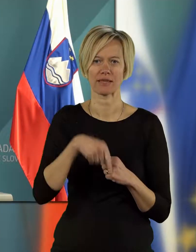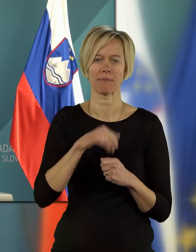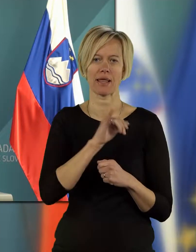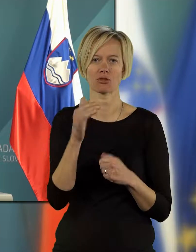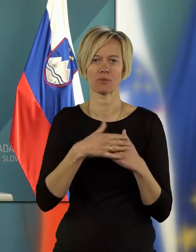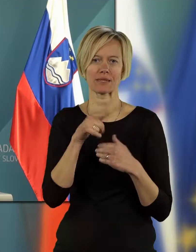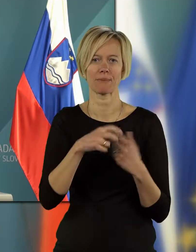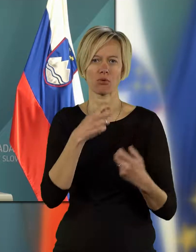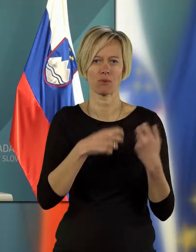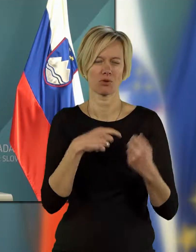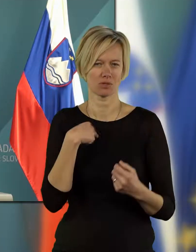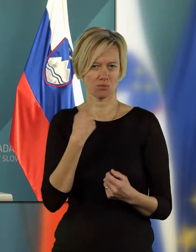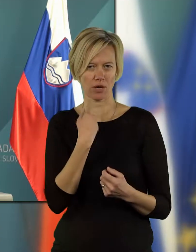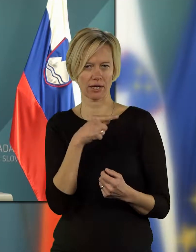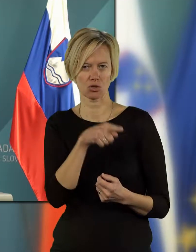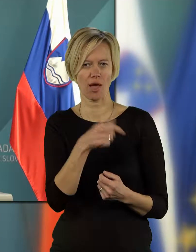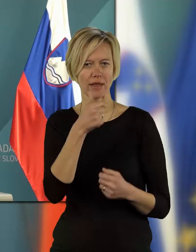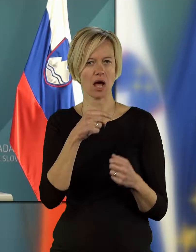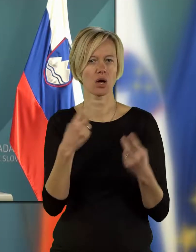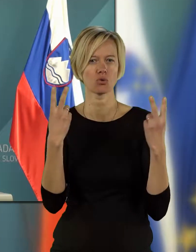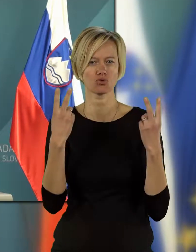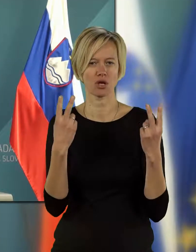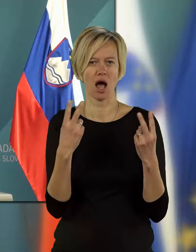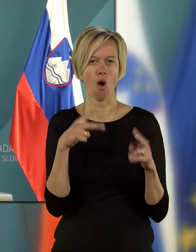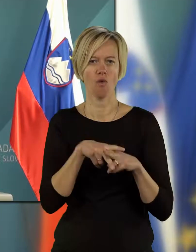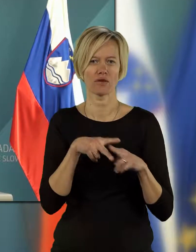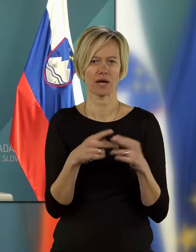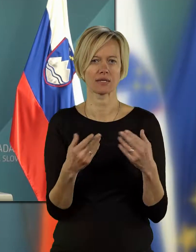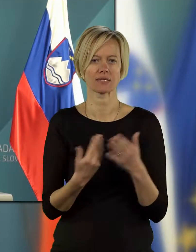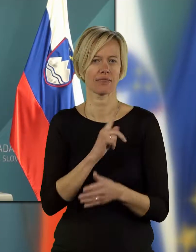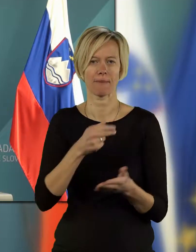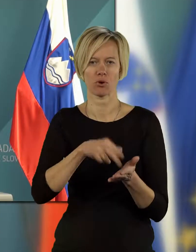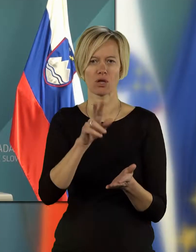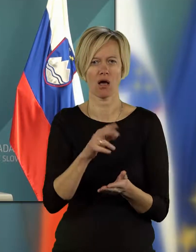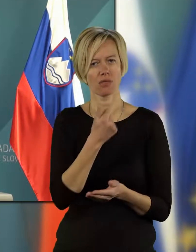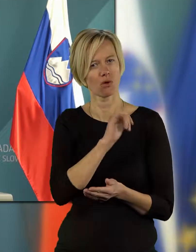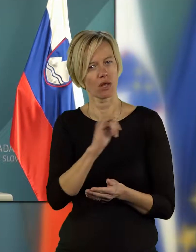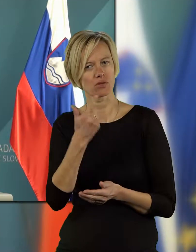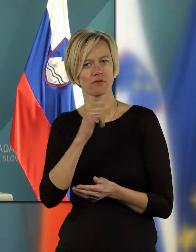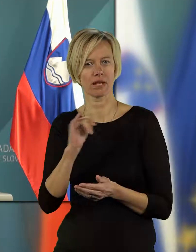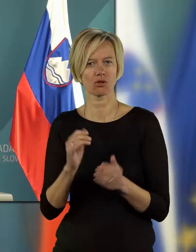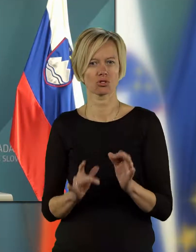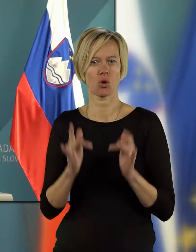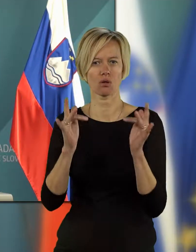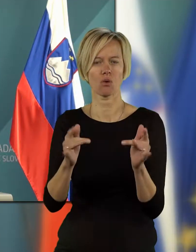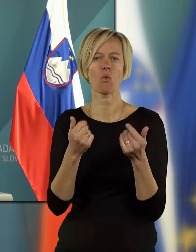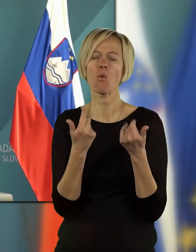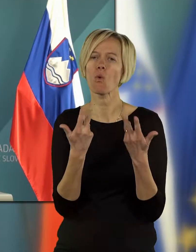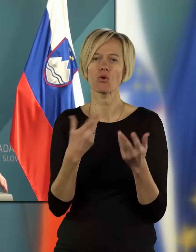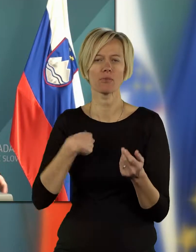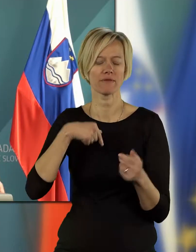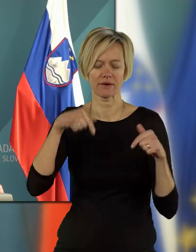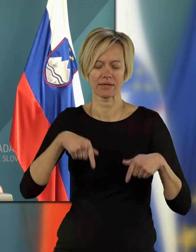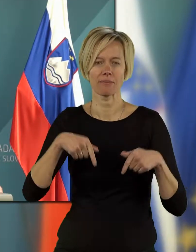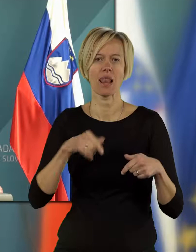pri tem problemu? Rekli smo, da je to ena ključnih ovir za neprodajo, zdaj leto do 2 za odloga. Koliko smo